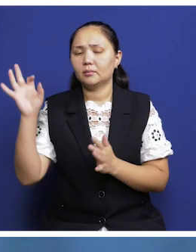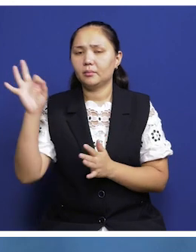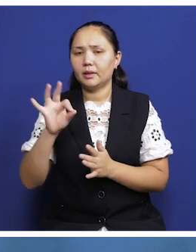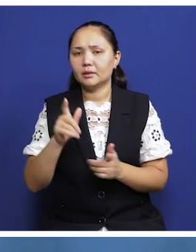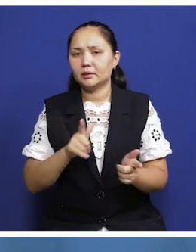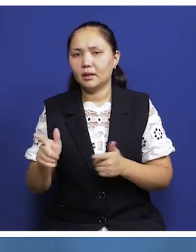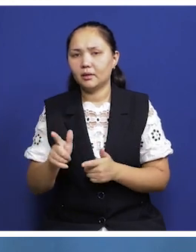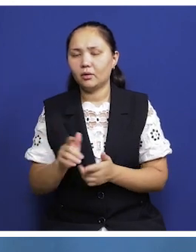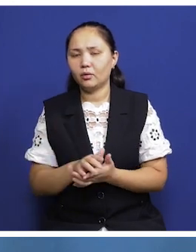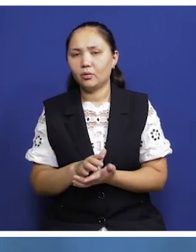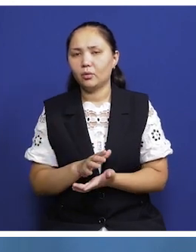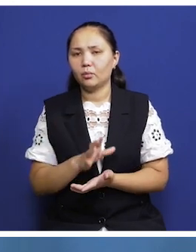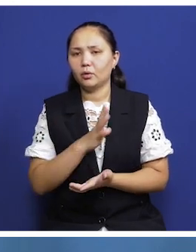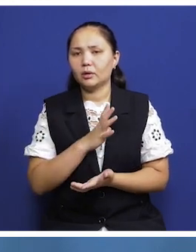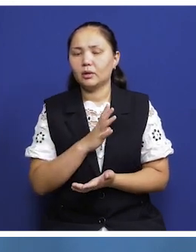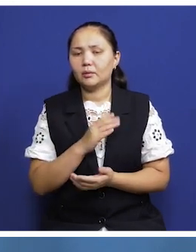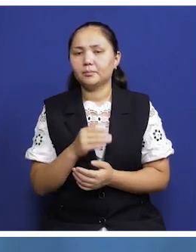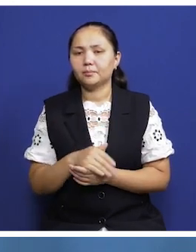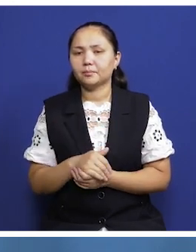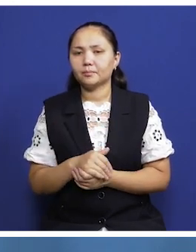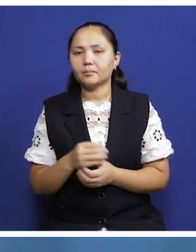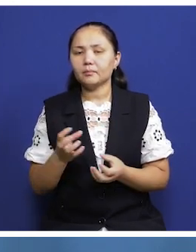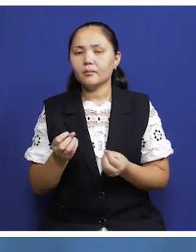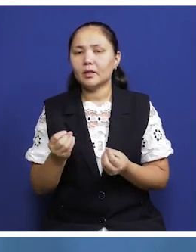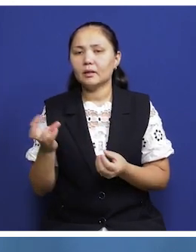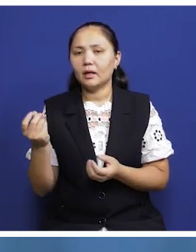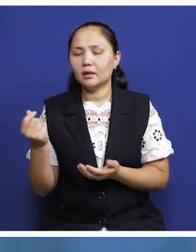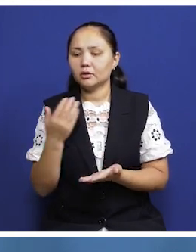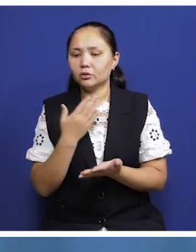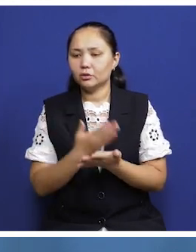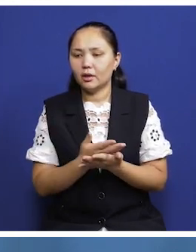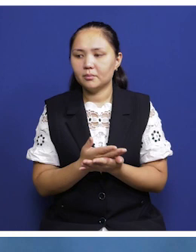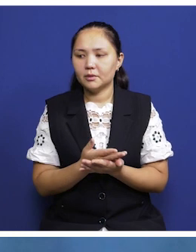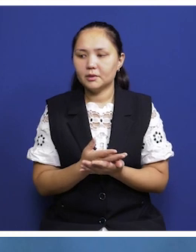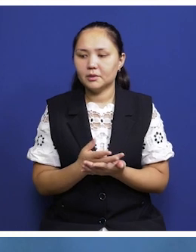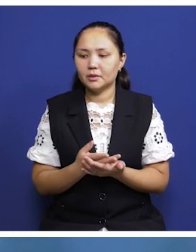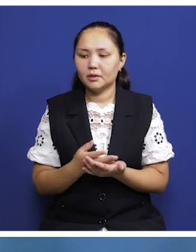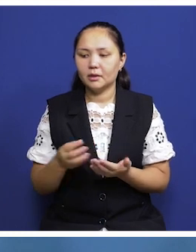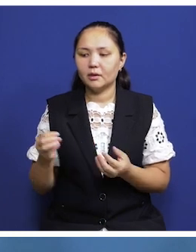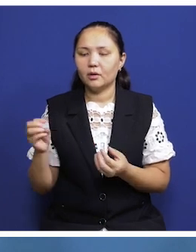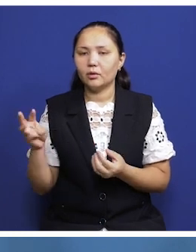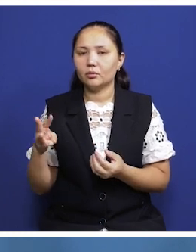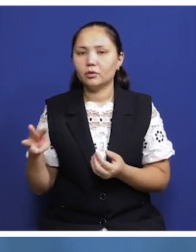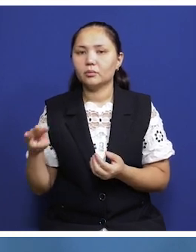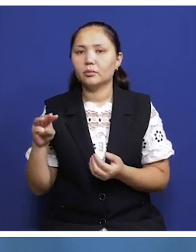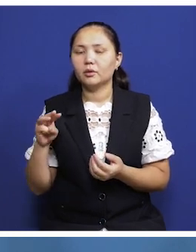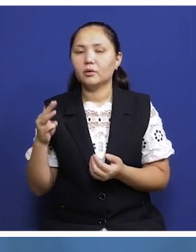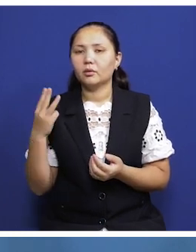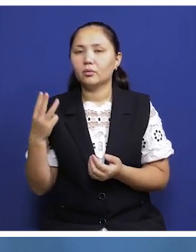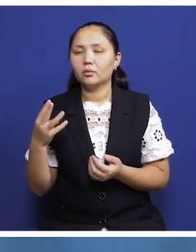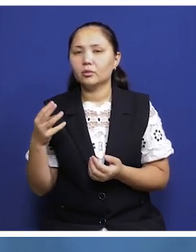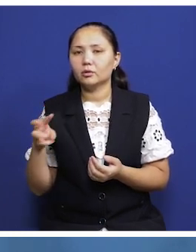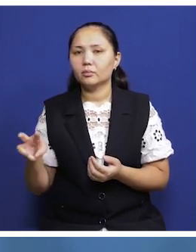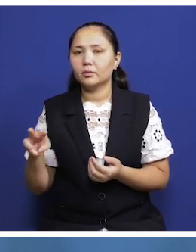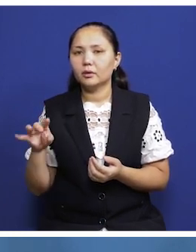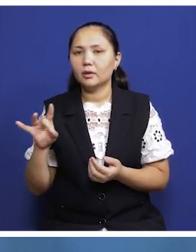жеткізу. Сосын ары қарай тағы да қаржы сұраймыз. Биыл 20 миллиард болса, енді жылға 30 миллиард сұрап отырмыз.